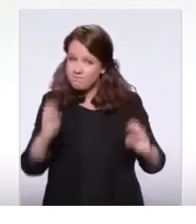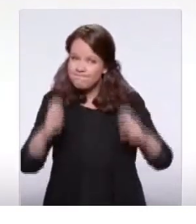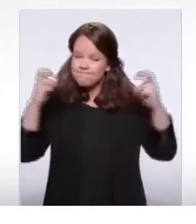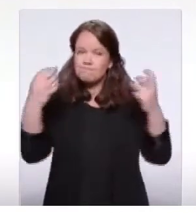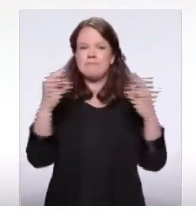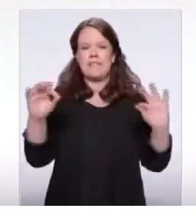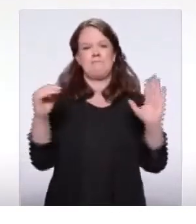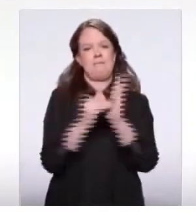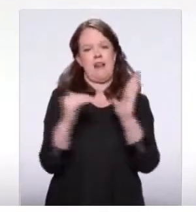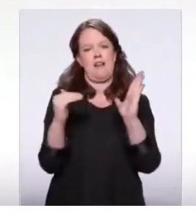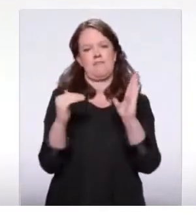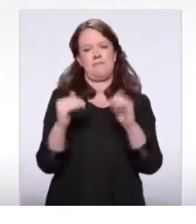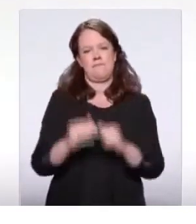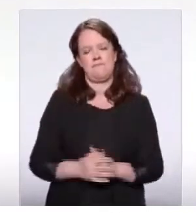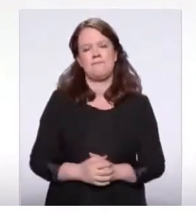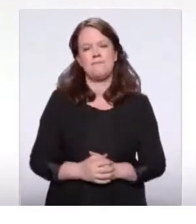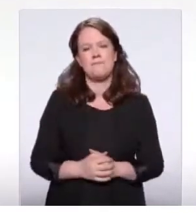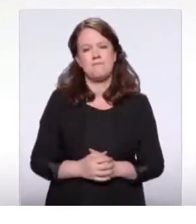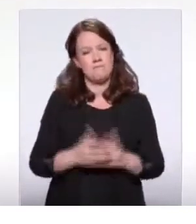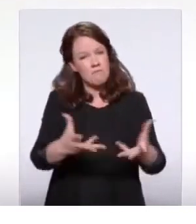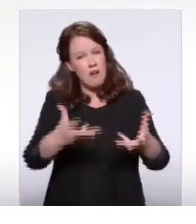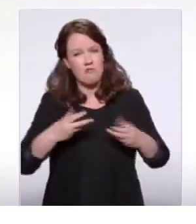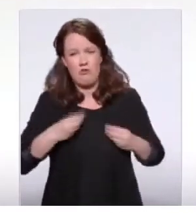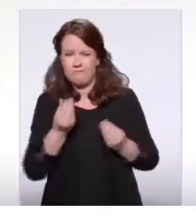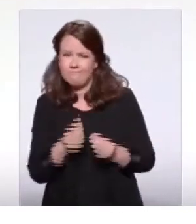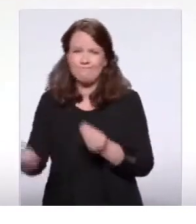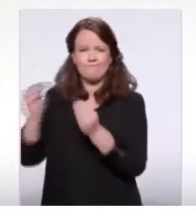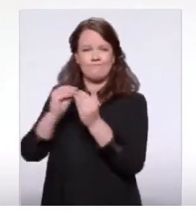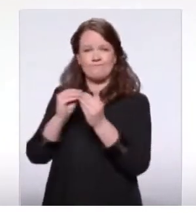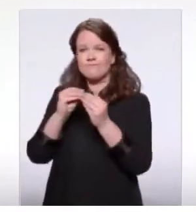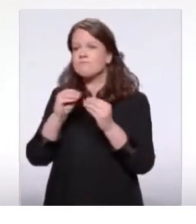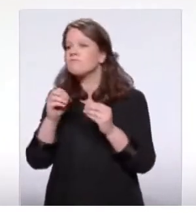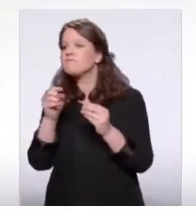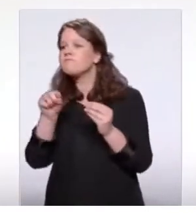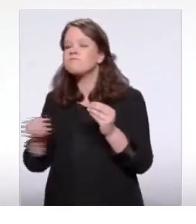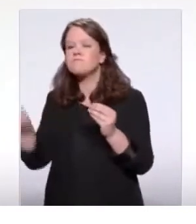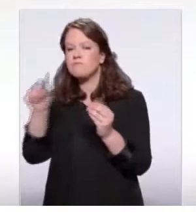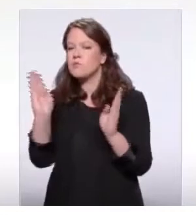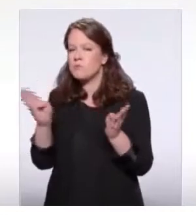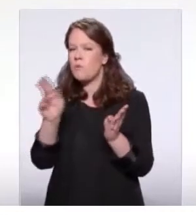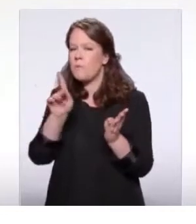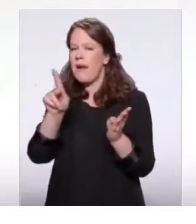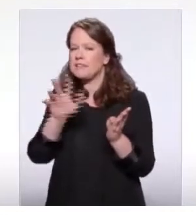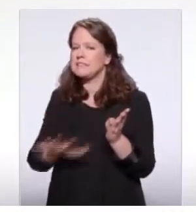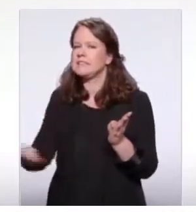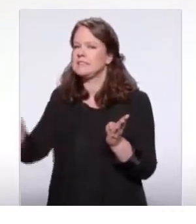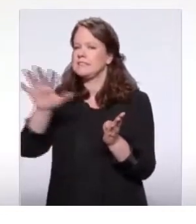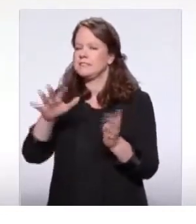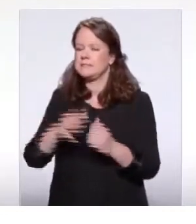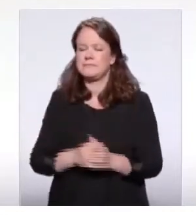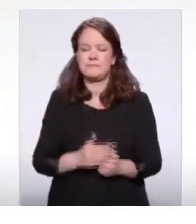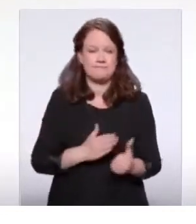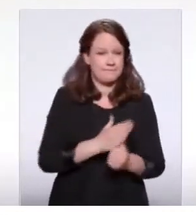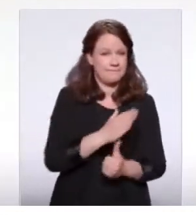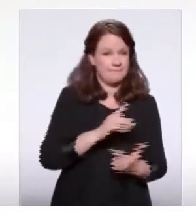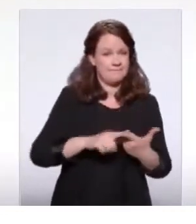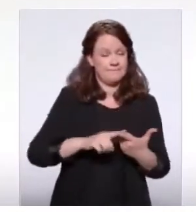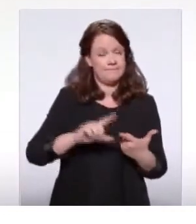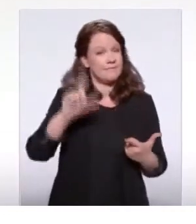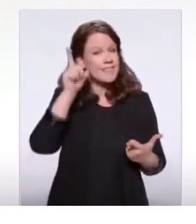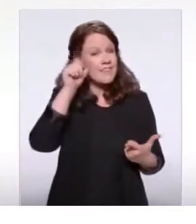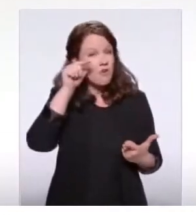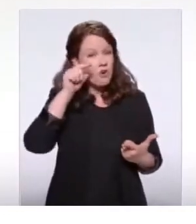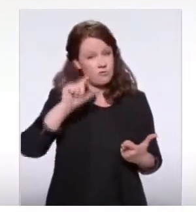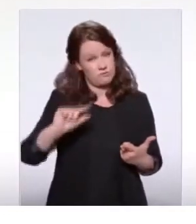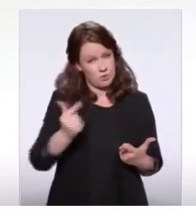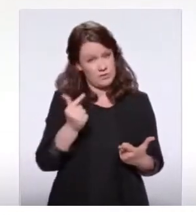l'ouverture de nouvelles capacités d'accueil dans certains hôpitaux parisiens. Deuxième effort qui nous concerne